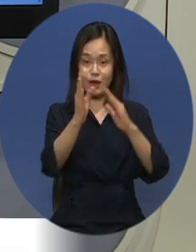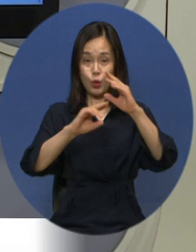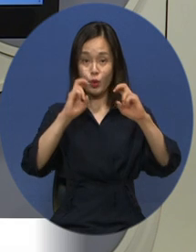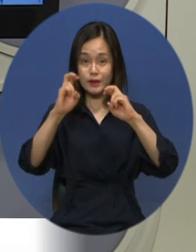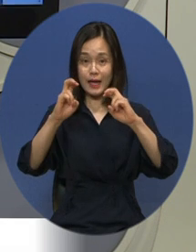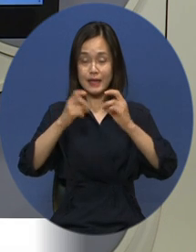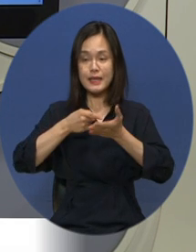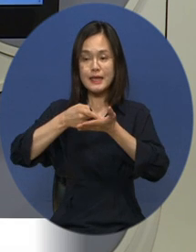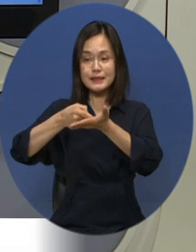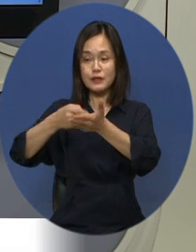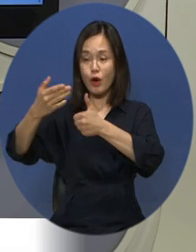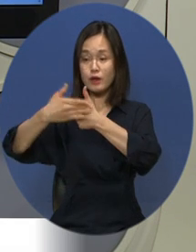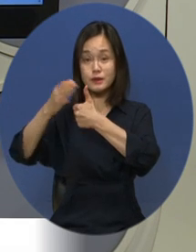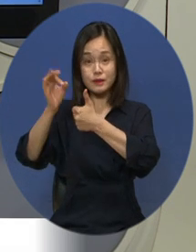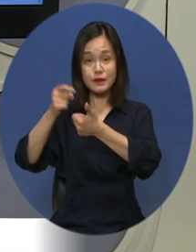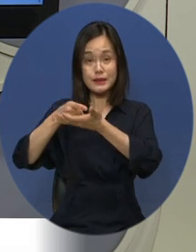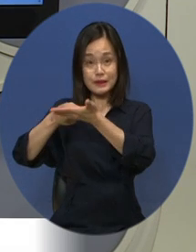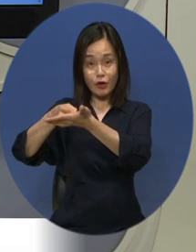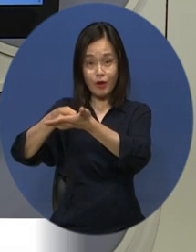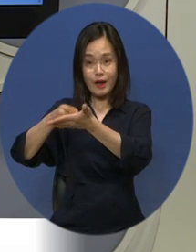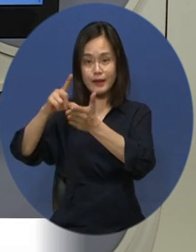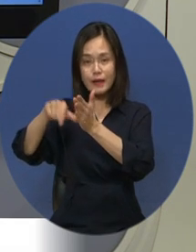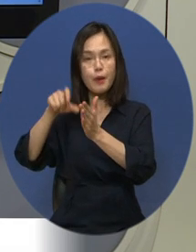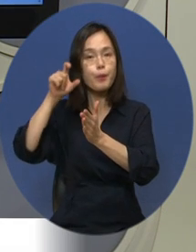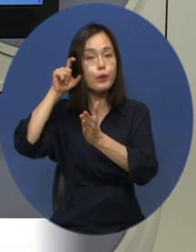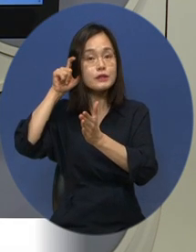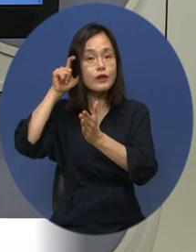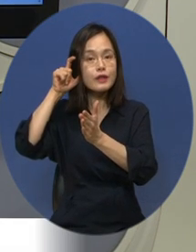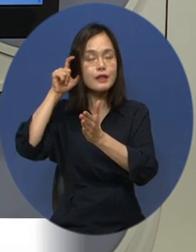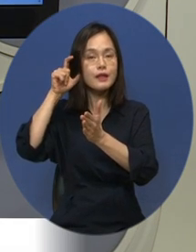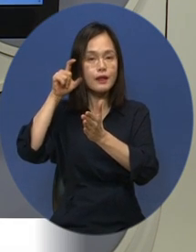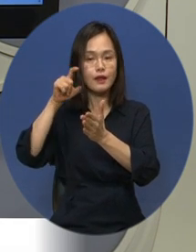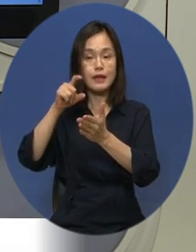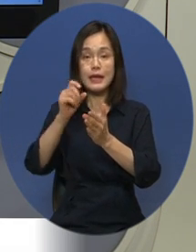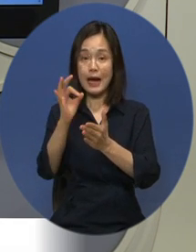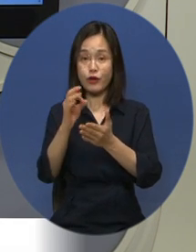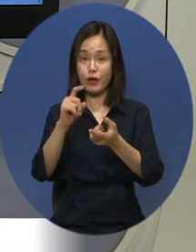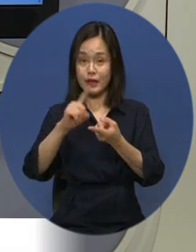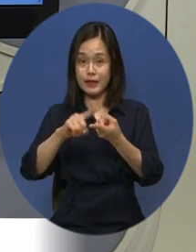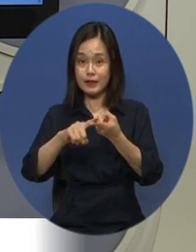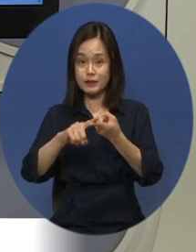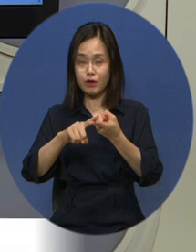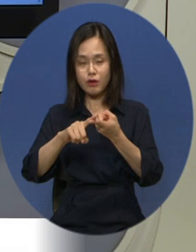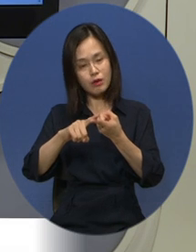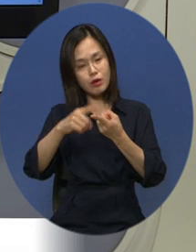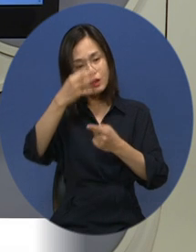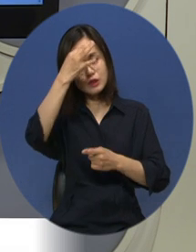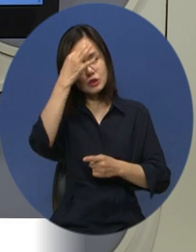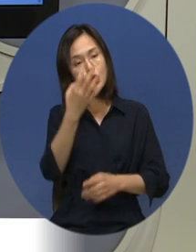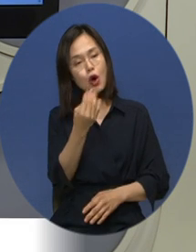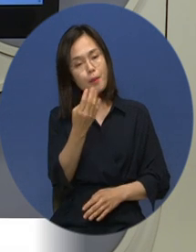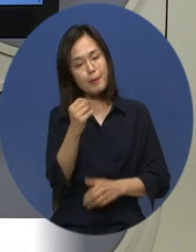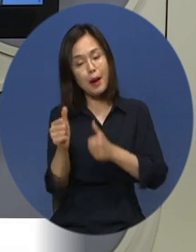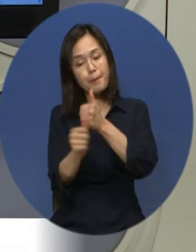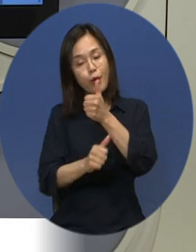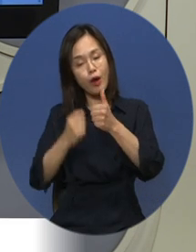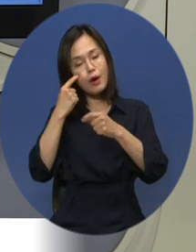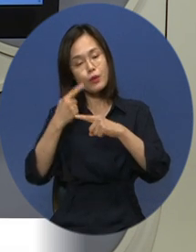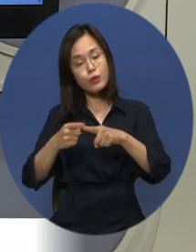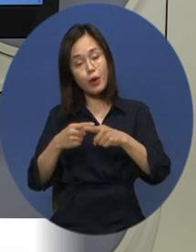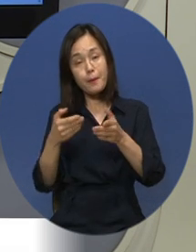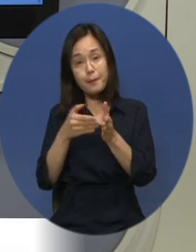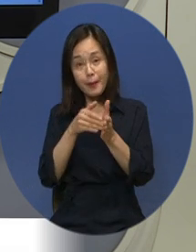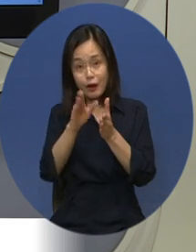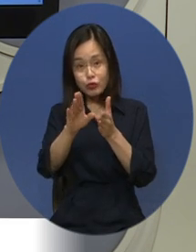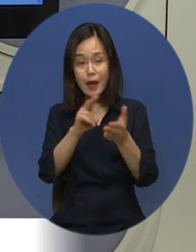신청이 접수된 보청기 제품에 대해 보청기 급여 평가 위원회 의 성능 평가를 거쳐 제조 수입업체 와